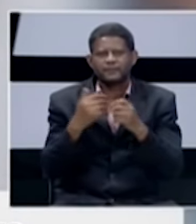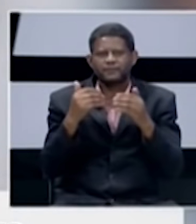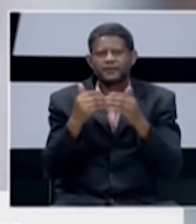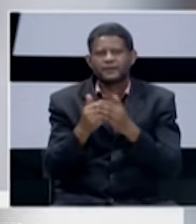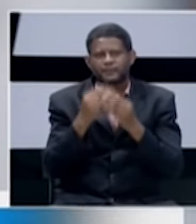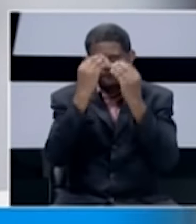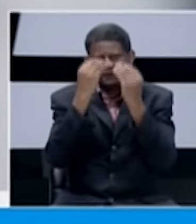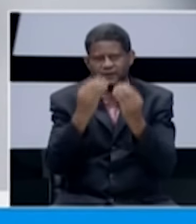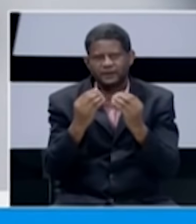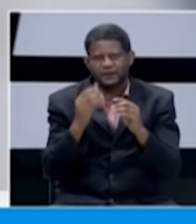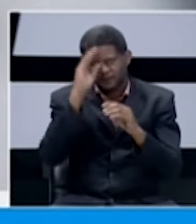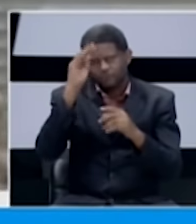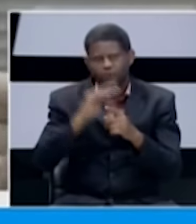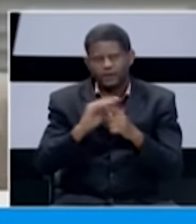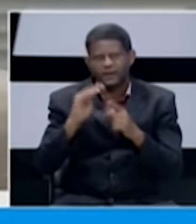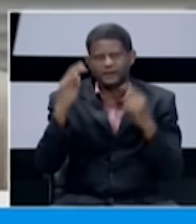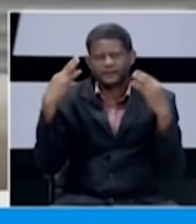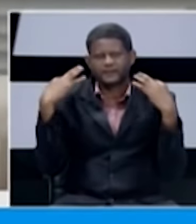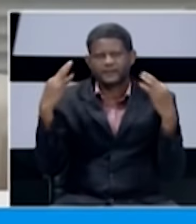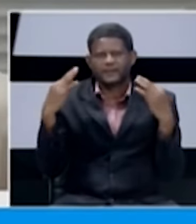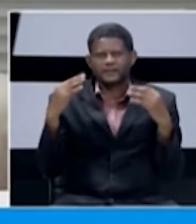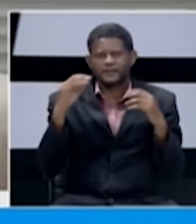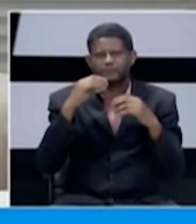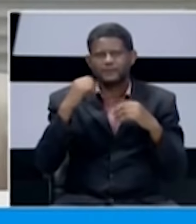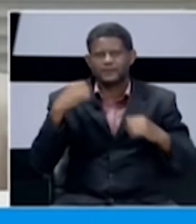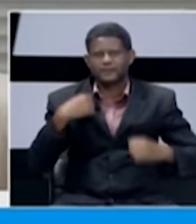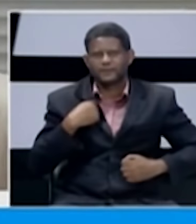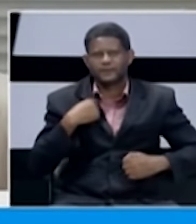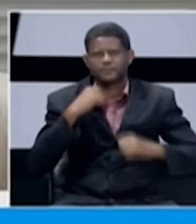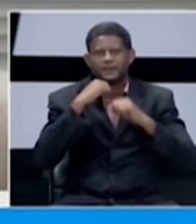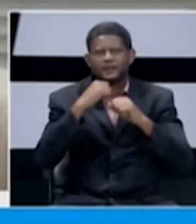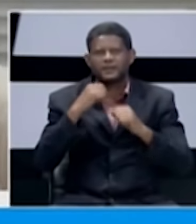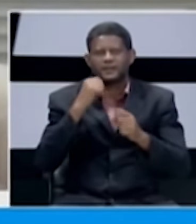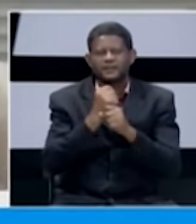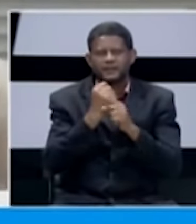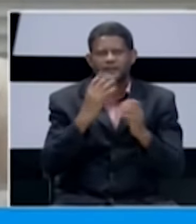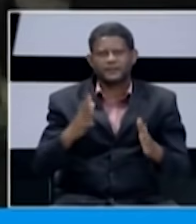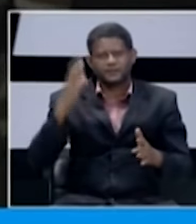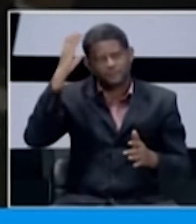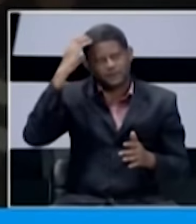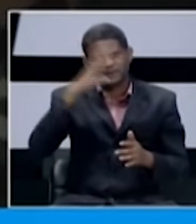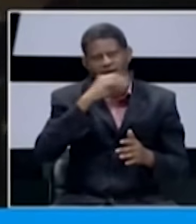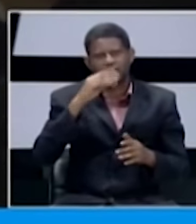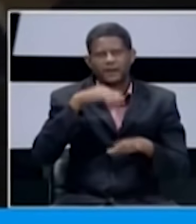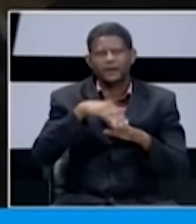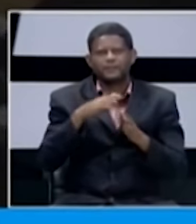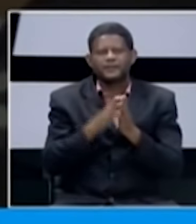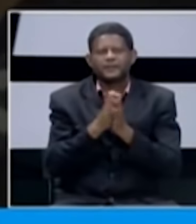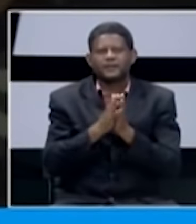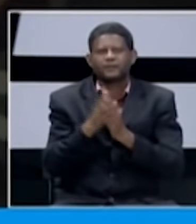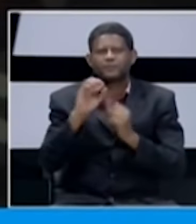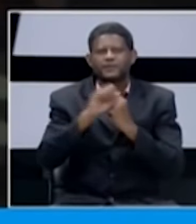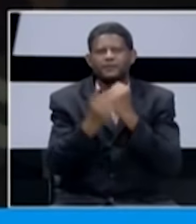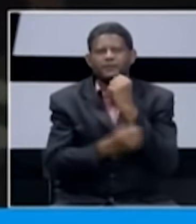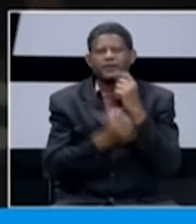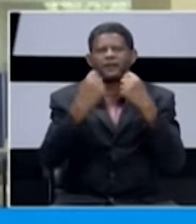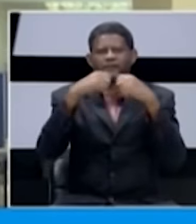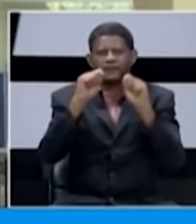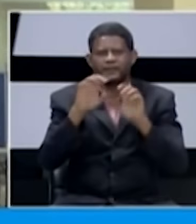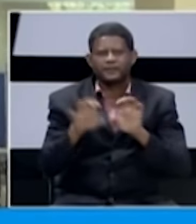ኣላ ስሙያ ጥዕና ሰራዊት ምክልኻል ሃገር ሰራሕተኛታት መንግስትን ኣብ ሰናይ ድሌቶም ዝተመስረተ